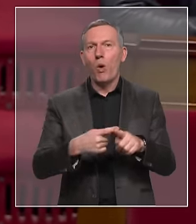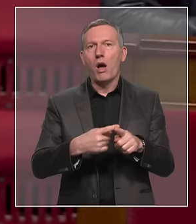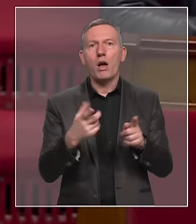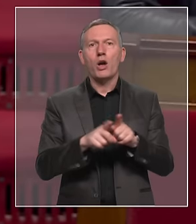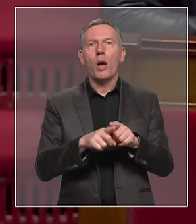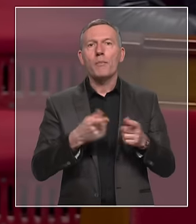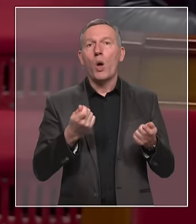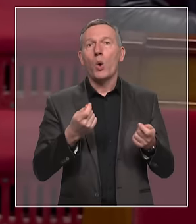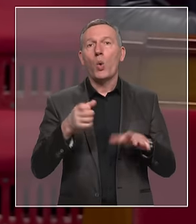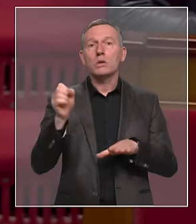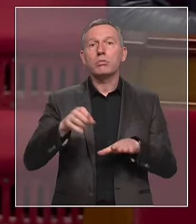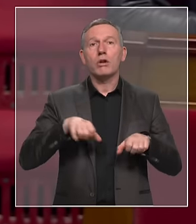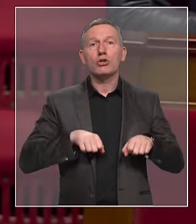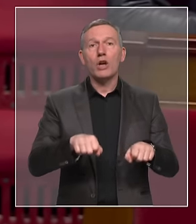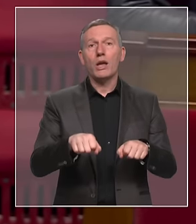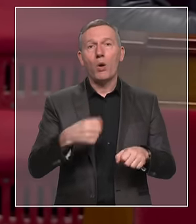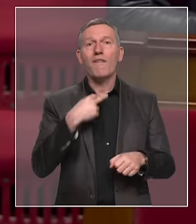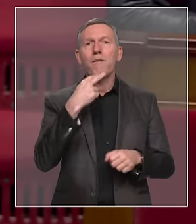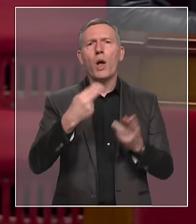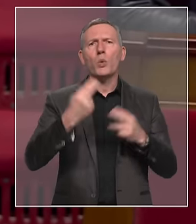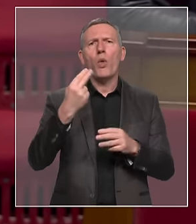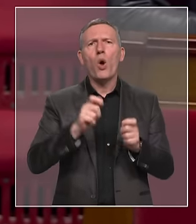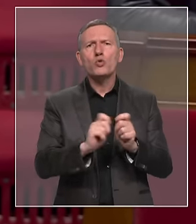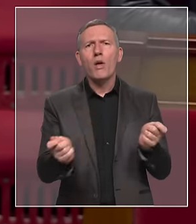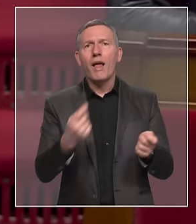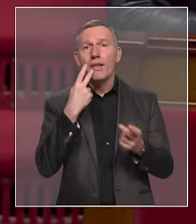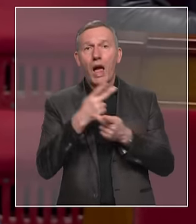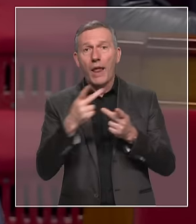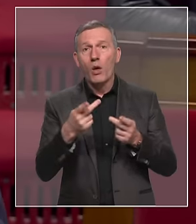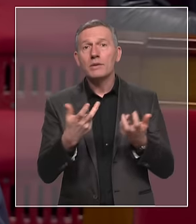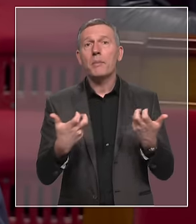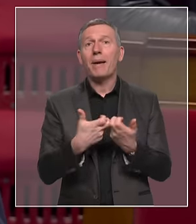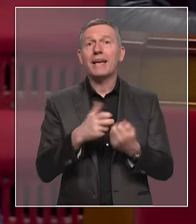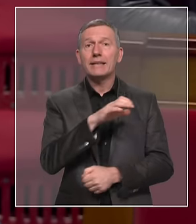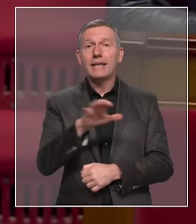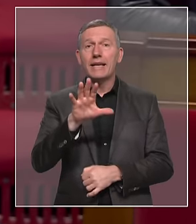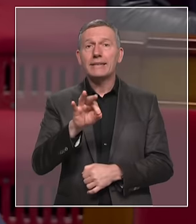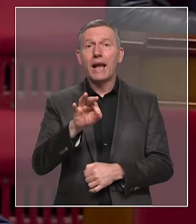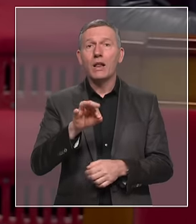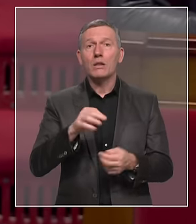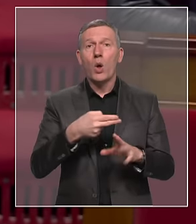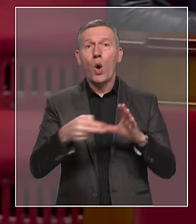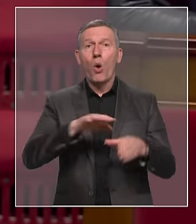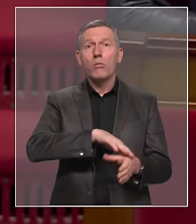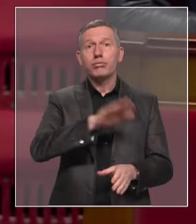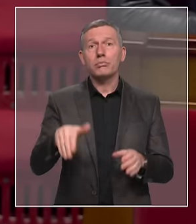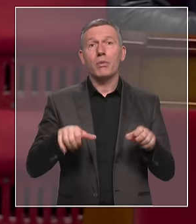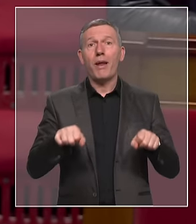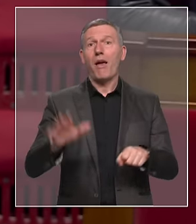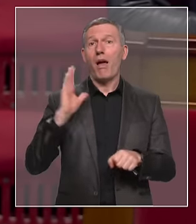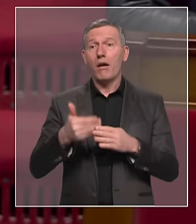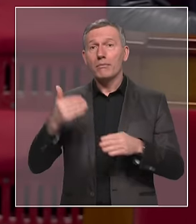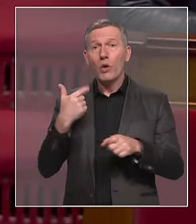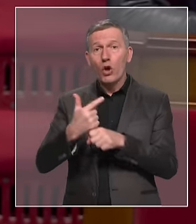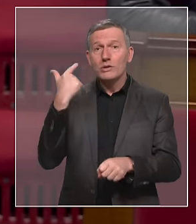de course réalisé par la Voie du Nord depuis 2008 a franchi la barre des 150 euros. Les mêmes prix coûtaient 130 euros